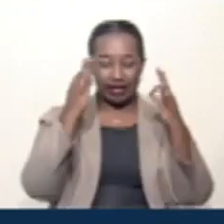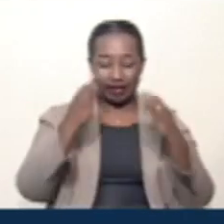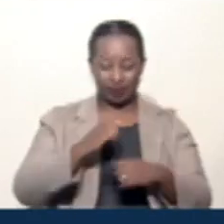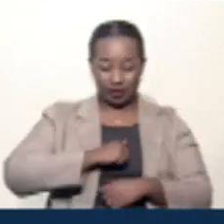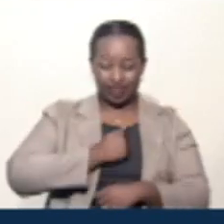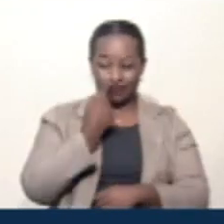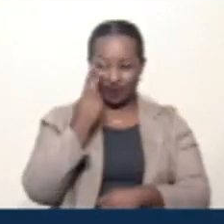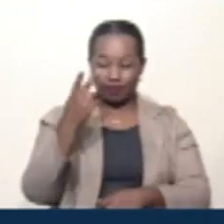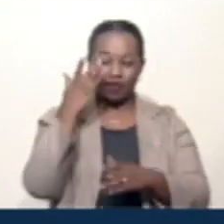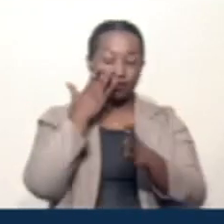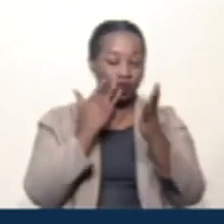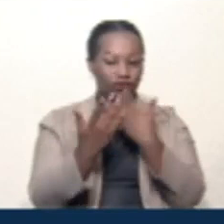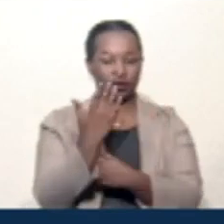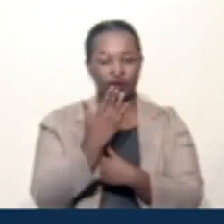gitondo